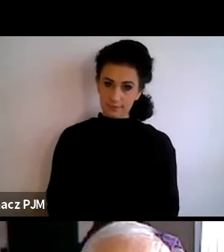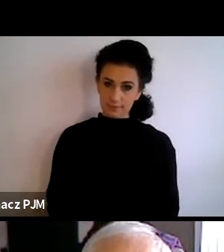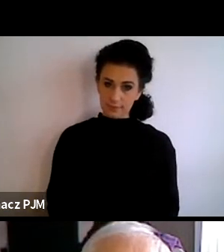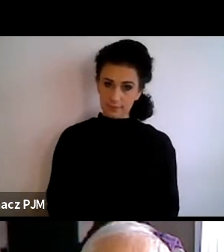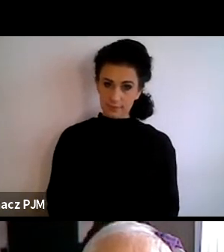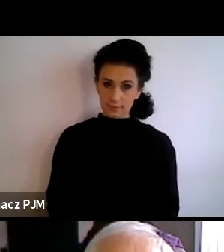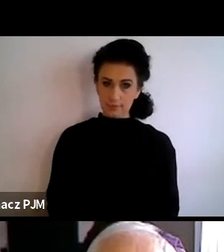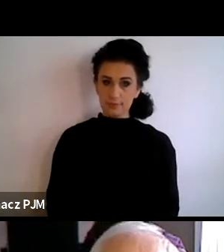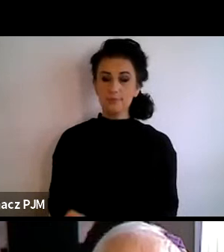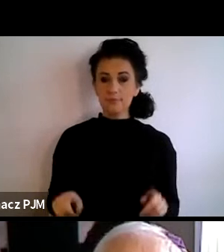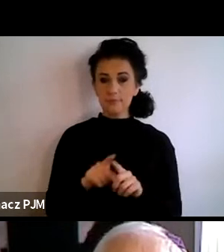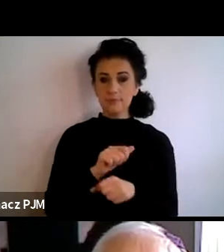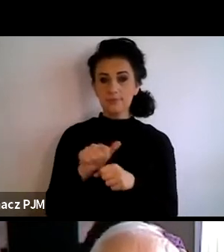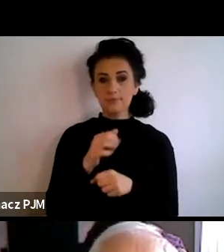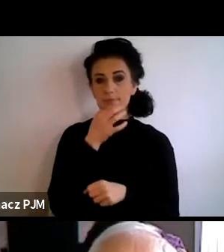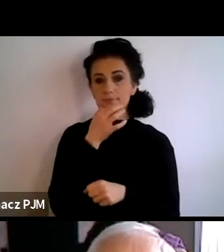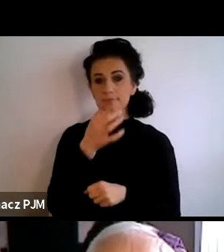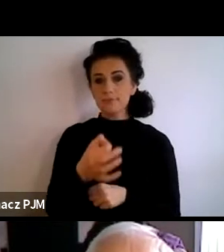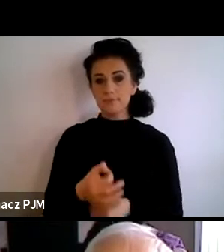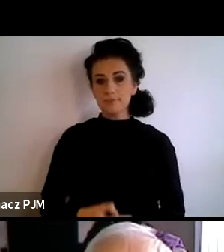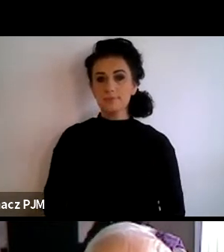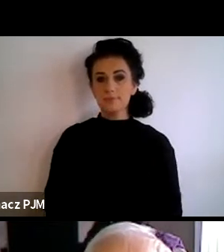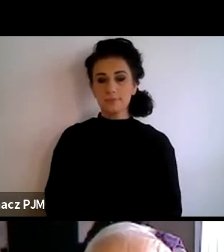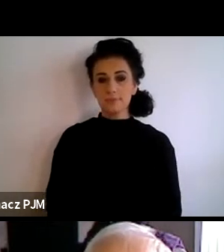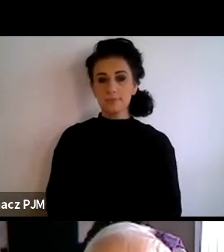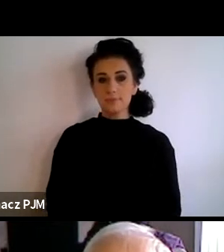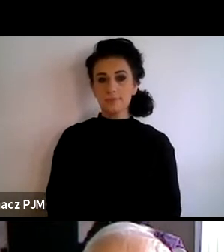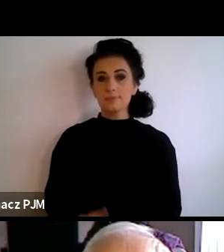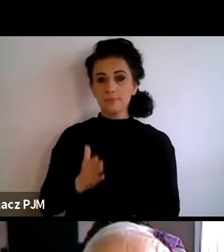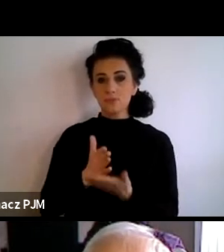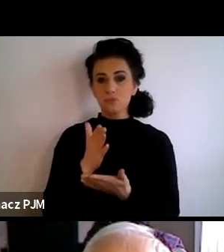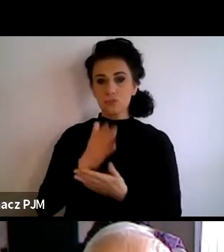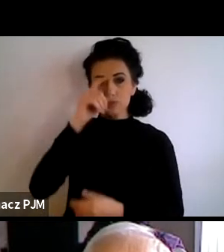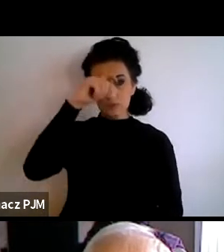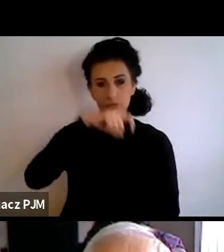Tymczasem mamy tu jeszcze pytanie do uczestników o pomoc psychologa.